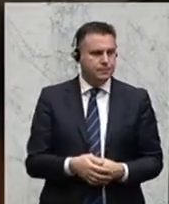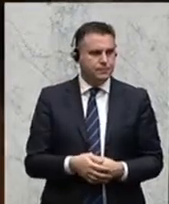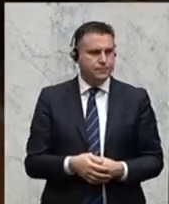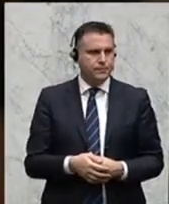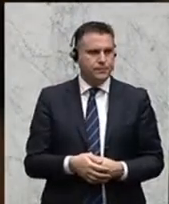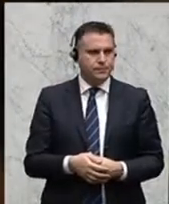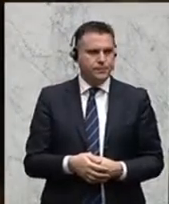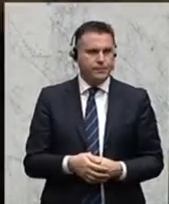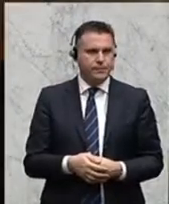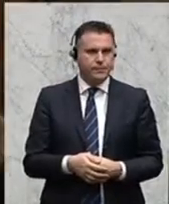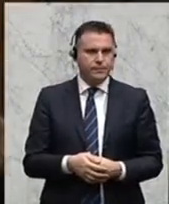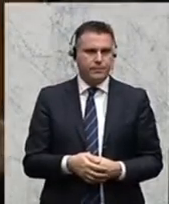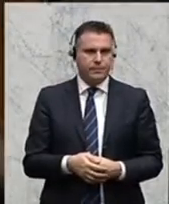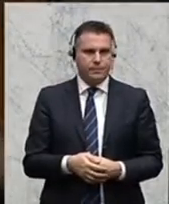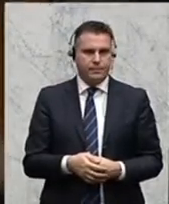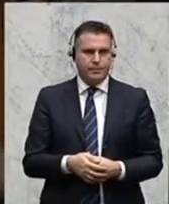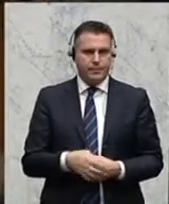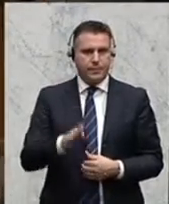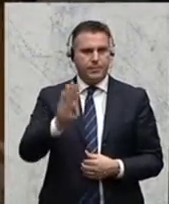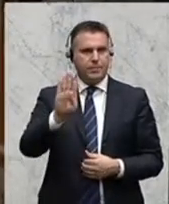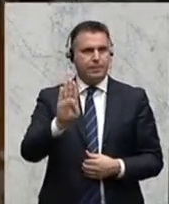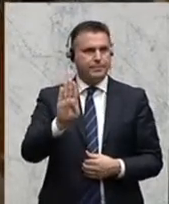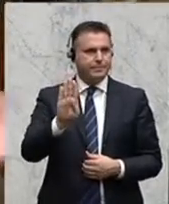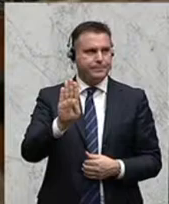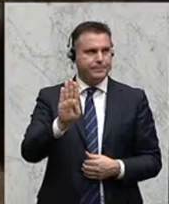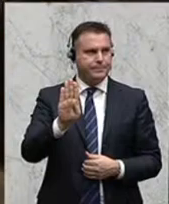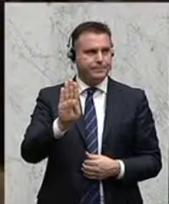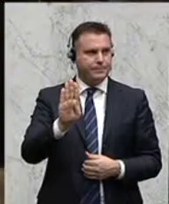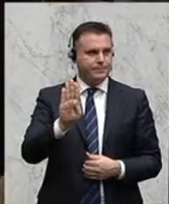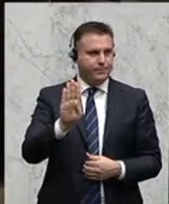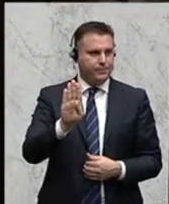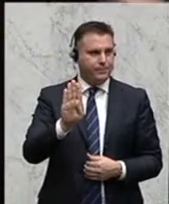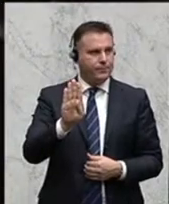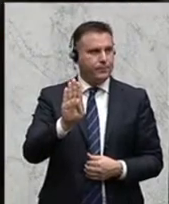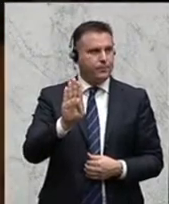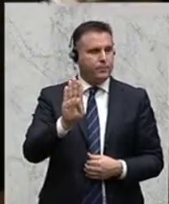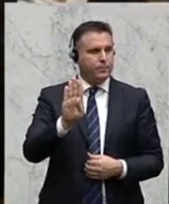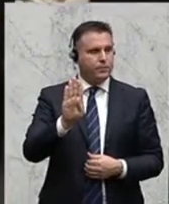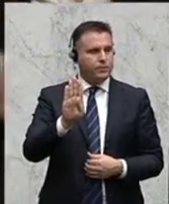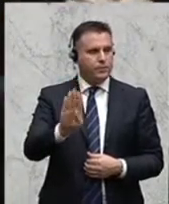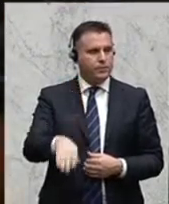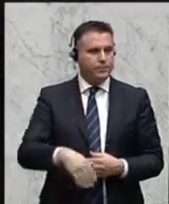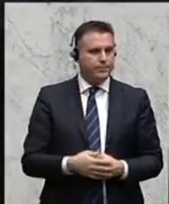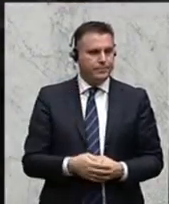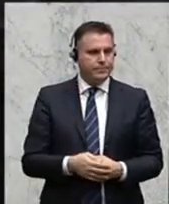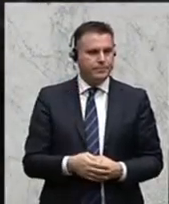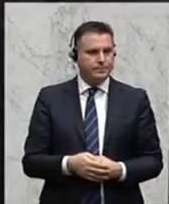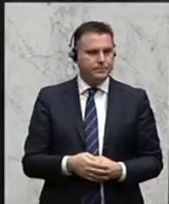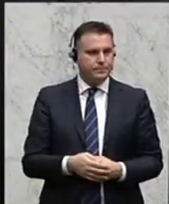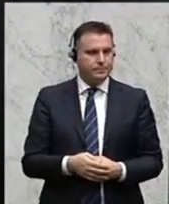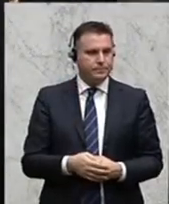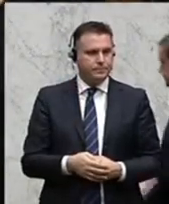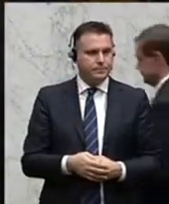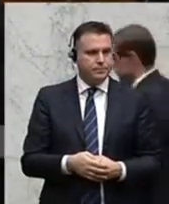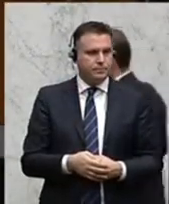Nun läuft also eine namentliche Abstimmung. Aufmerksame Zuseherinnen und Zuseher der Parlamentsübertragungen hier